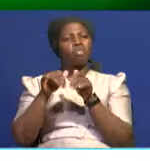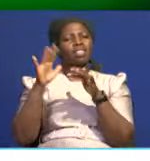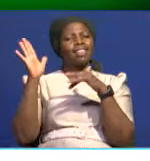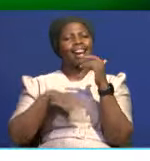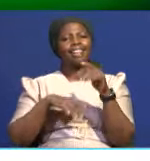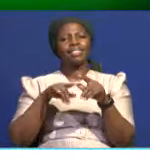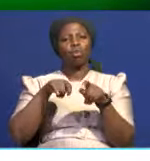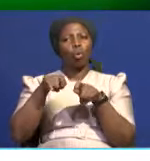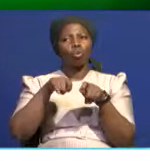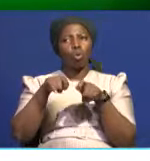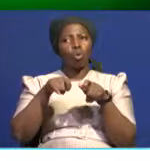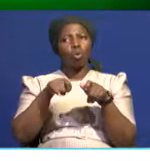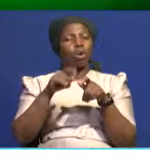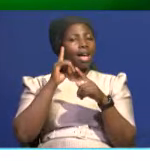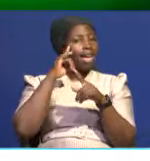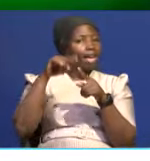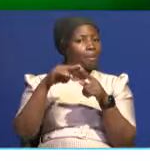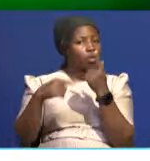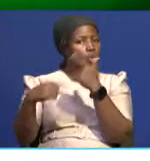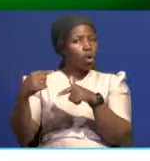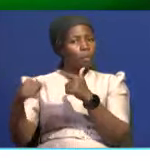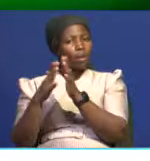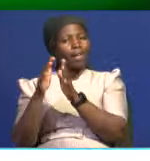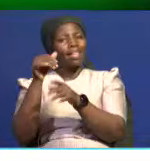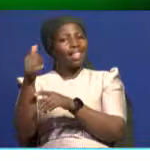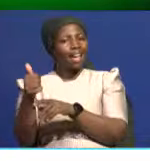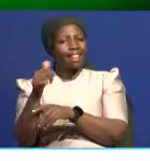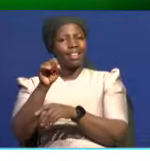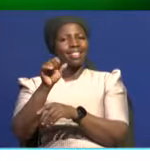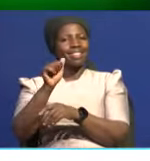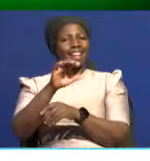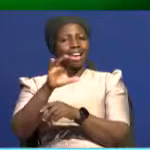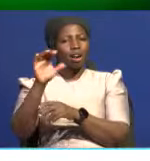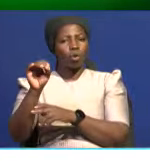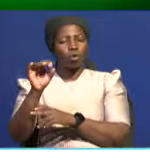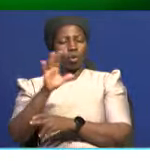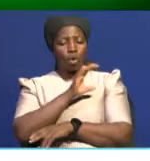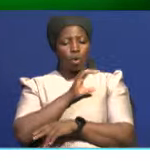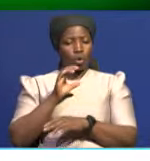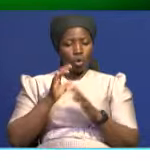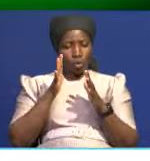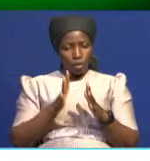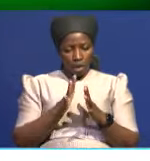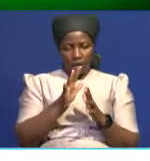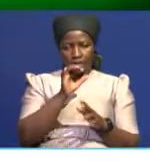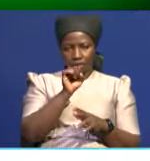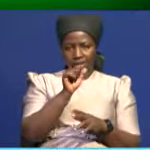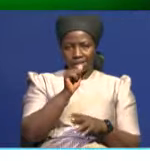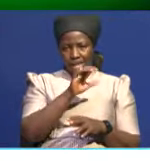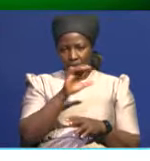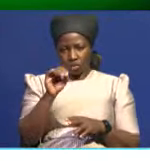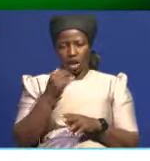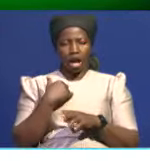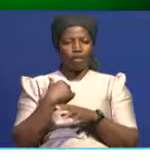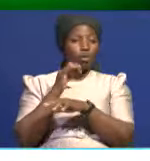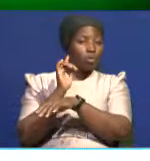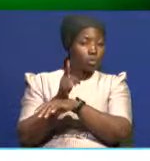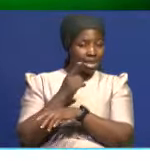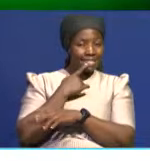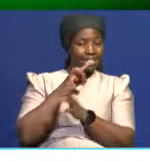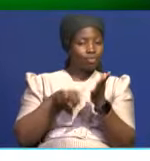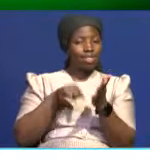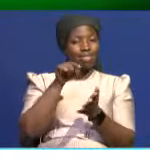la kushindana na vyama vingine vya akiba na mikopo. Kamishna wa vyama vya ushirika David Obonyo amesema kuwa hali